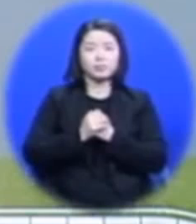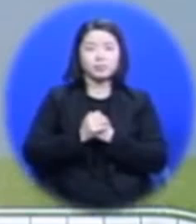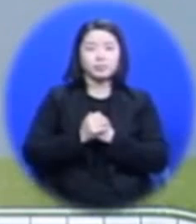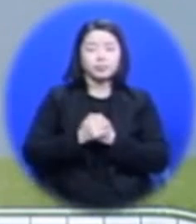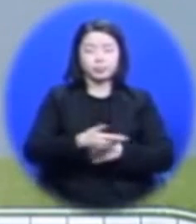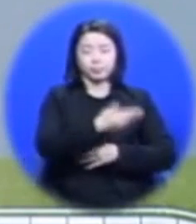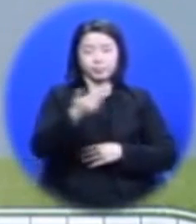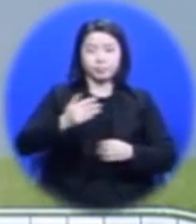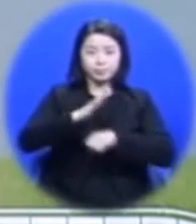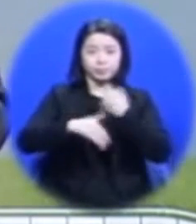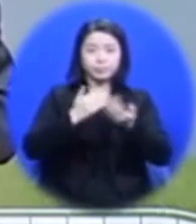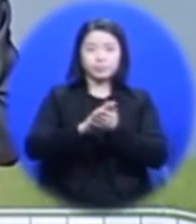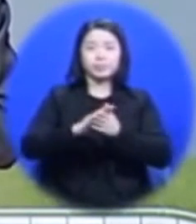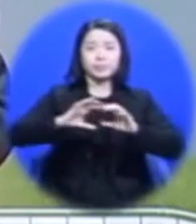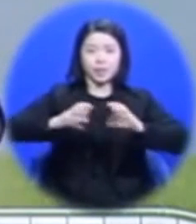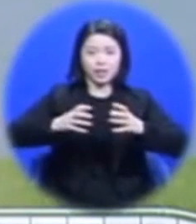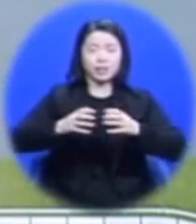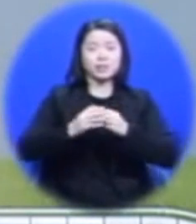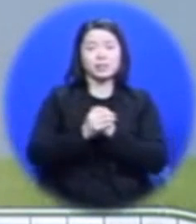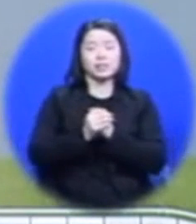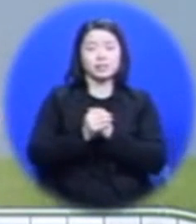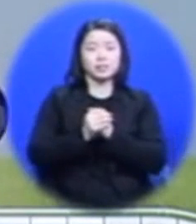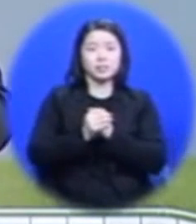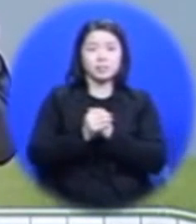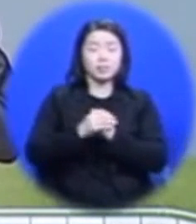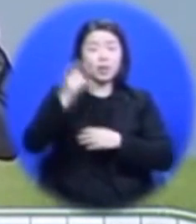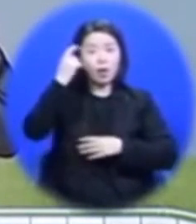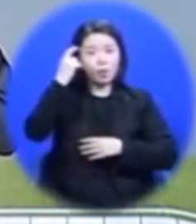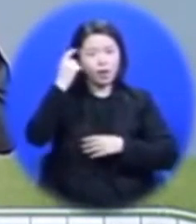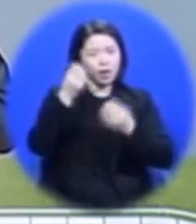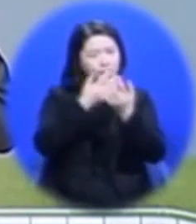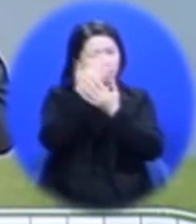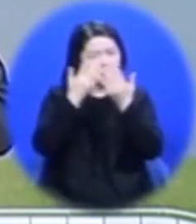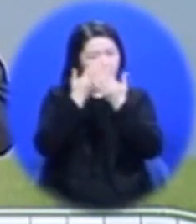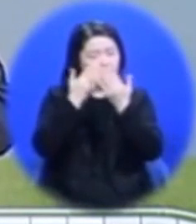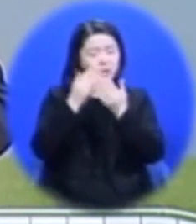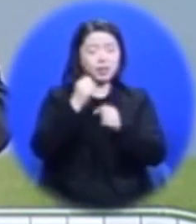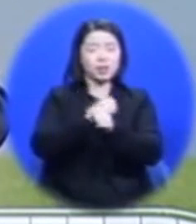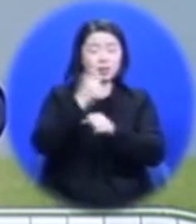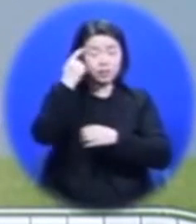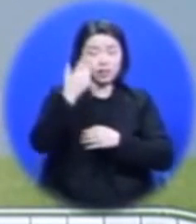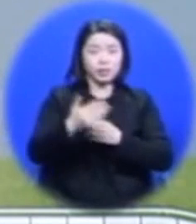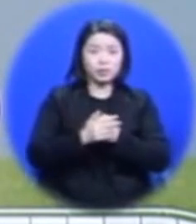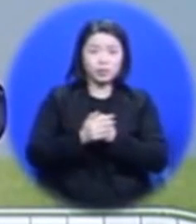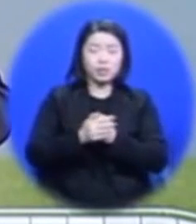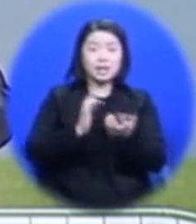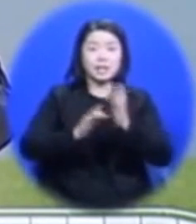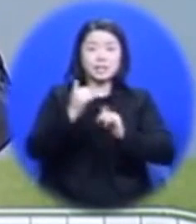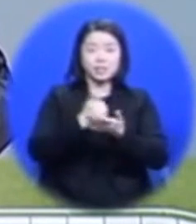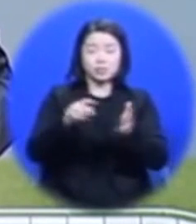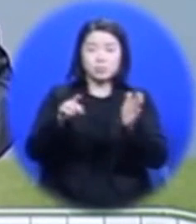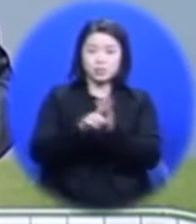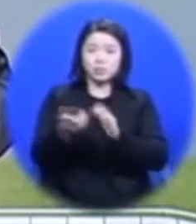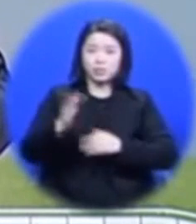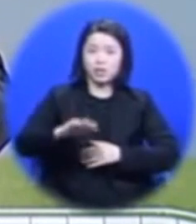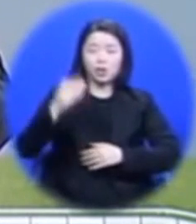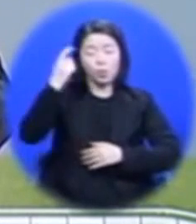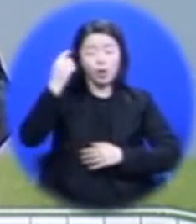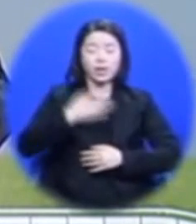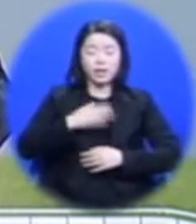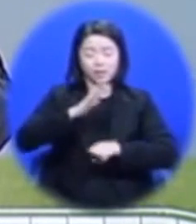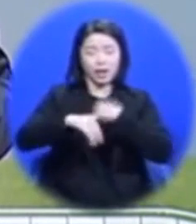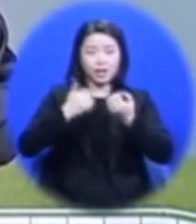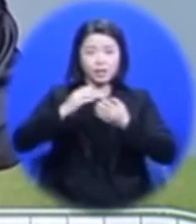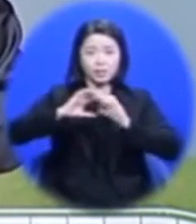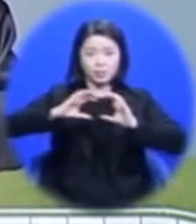여러분, 하나님의 나라는 왜 애매하지요? 예수를 믿었는데 왜 나는 하나님의 나라에 대해서